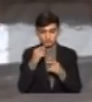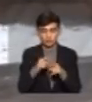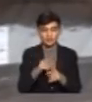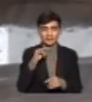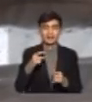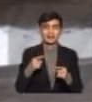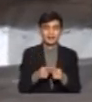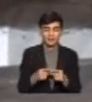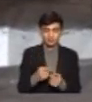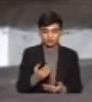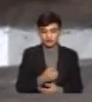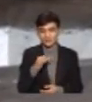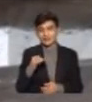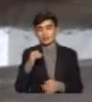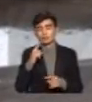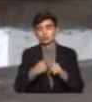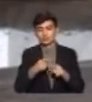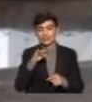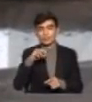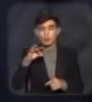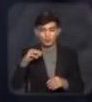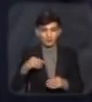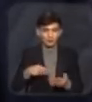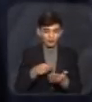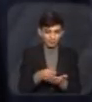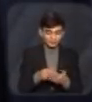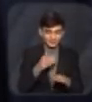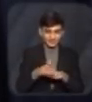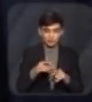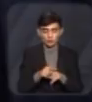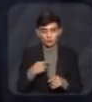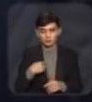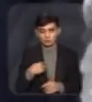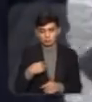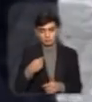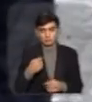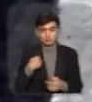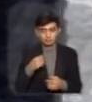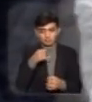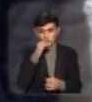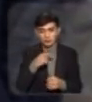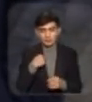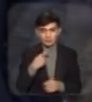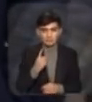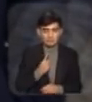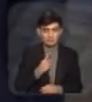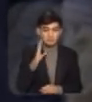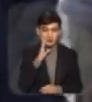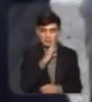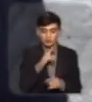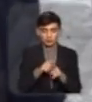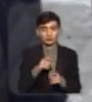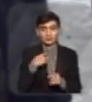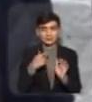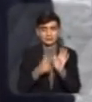қосымша ипотекасын төлеуге мүлде жағдайлары жетпейтінін айтады. Жалғыз басты анамын, мысалы, например, айлығым 70 мың. 70 мыңнан 60 мың